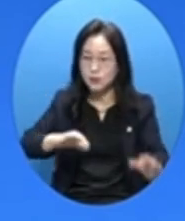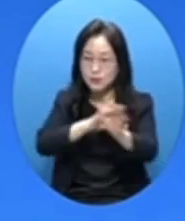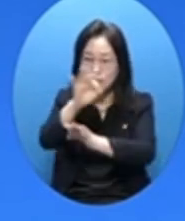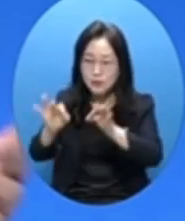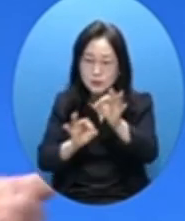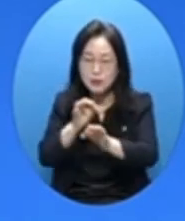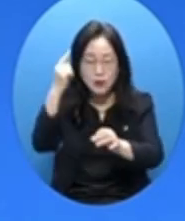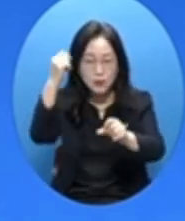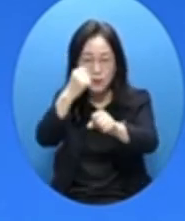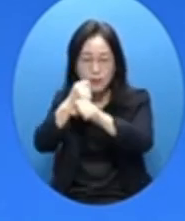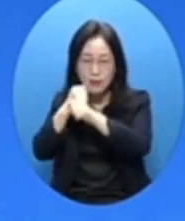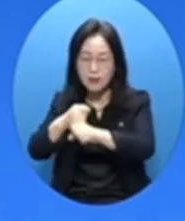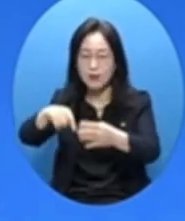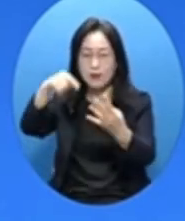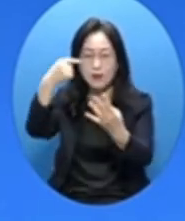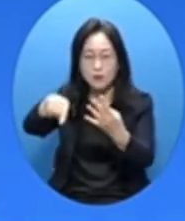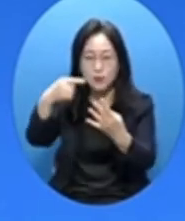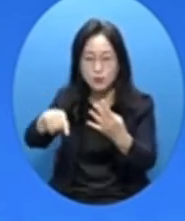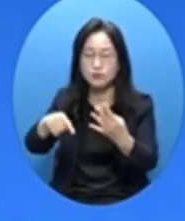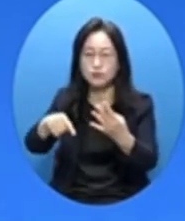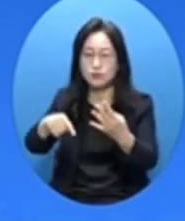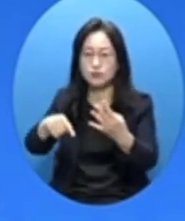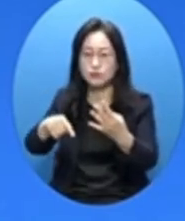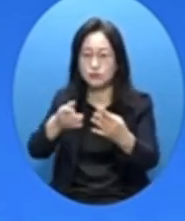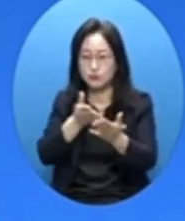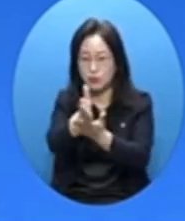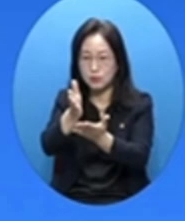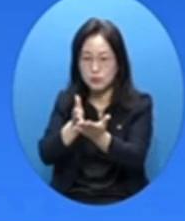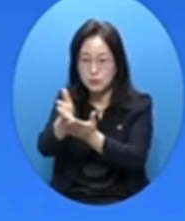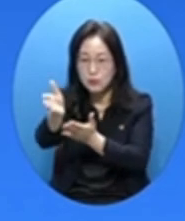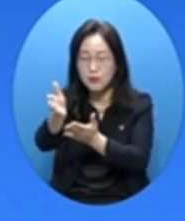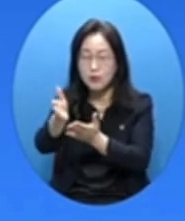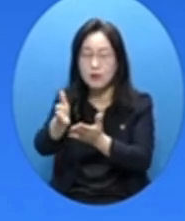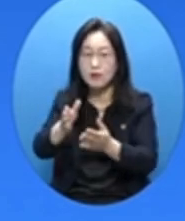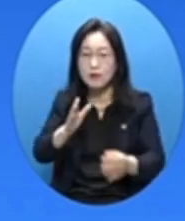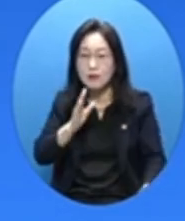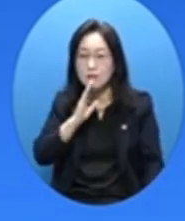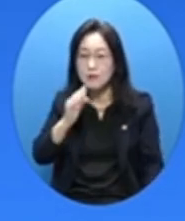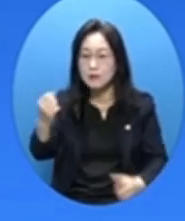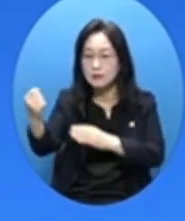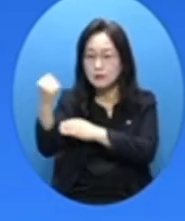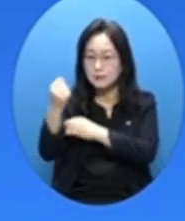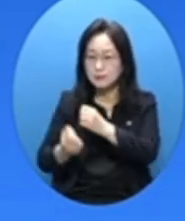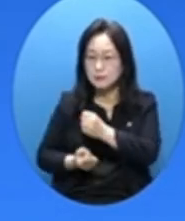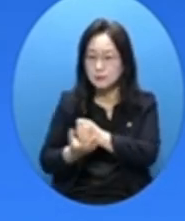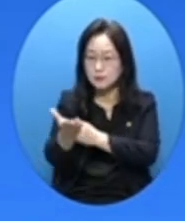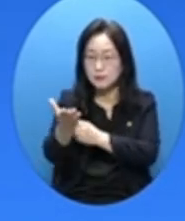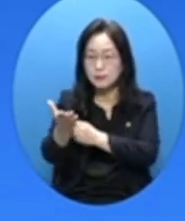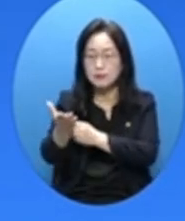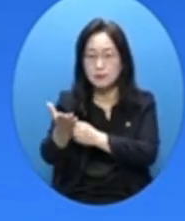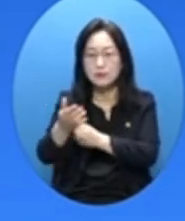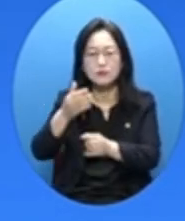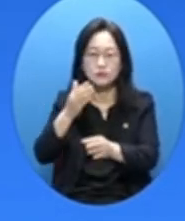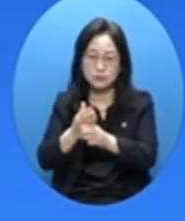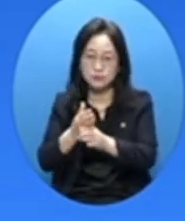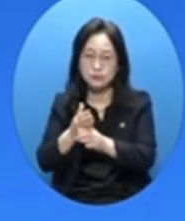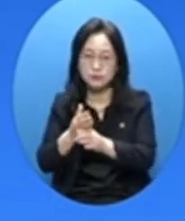과학계의 교육계에 가장 큰 영향을 미치고 있는 것을 보면